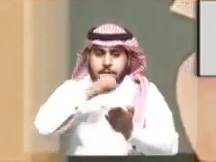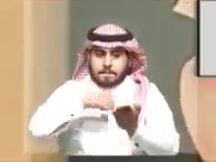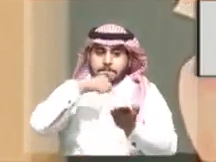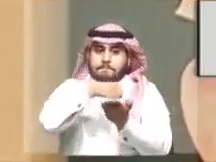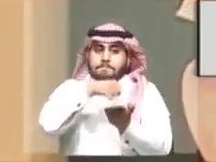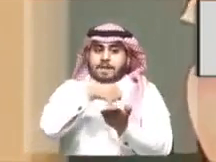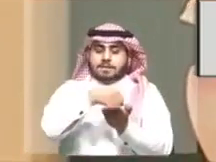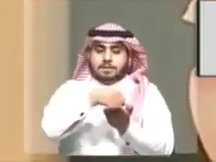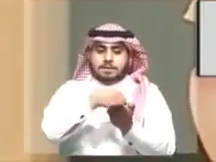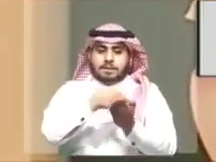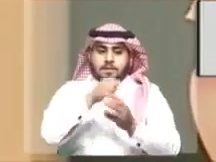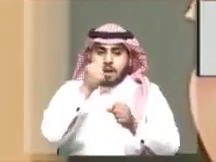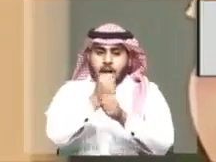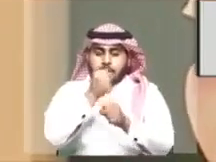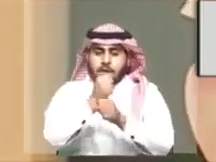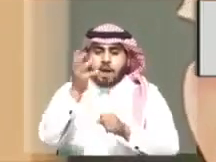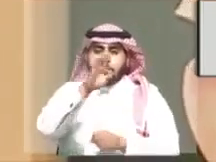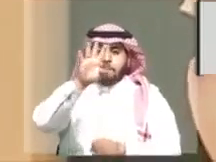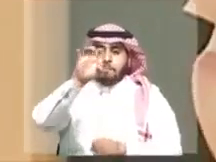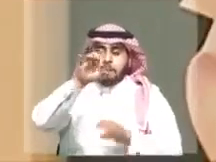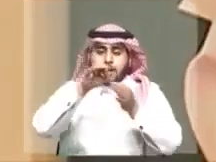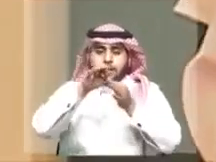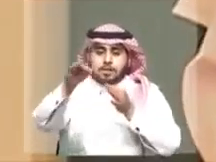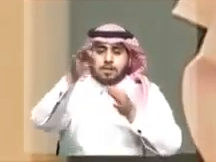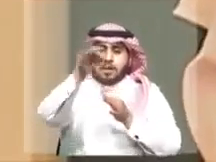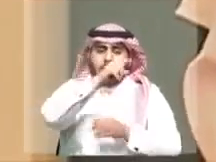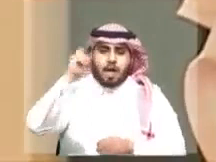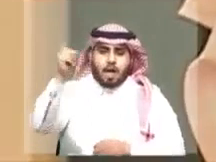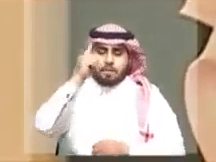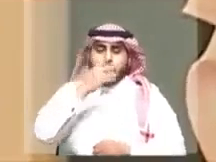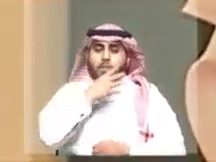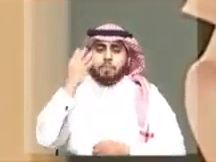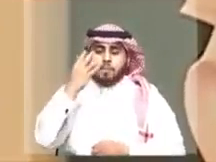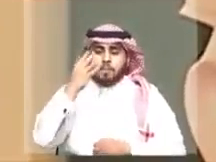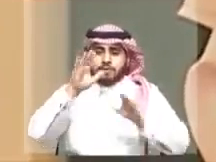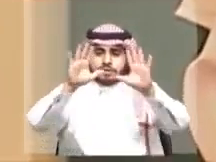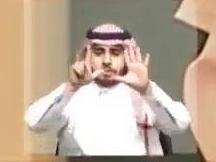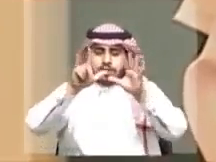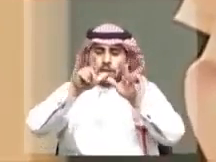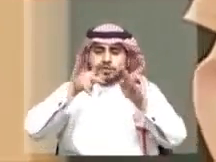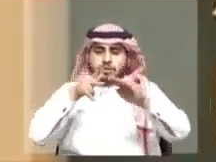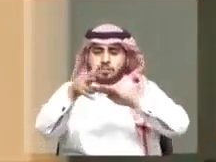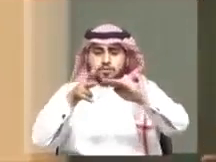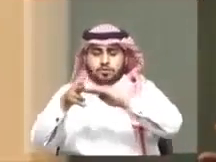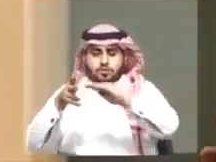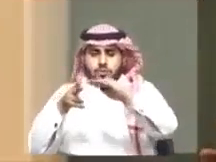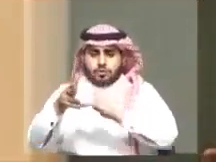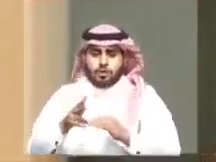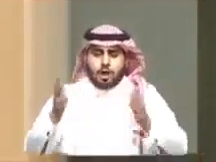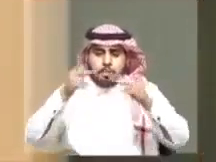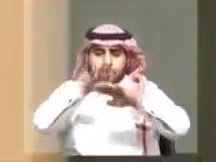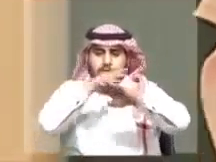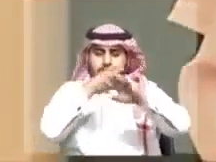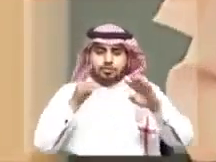المركز استطاع أن يصل إلى 40 دولة وأن يقدم 417 مشروعا، ولعل هذه